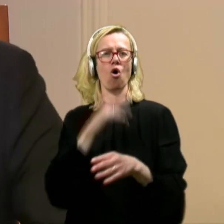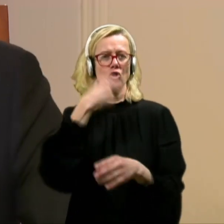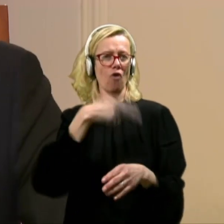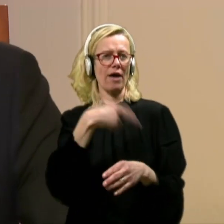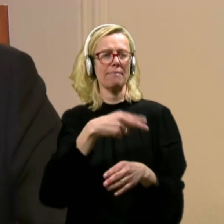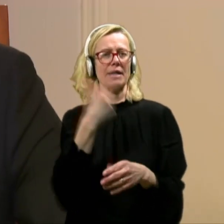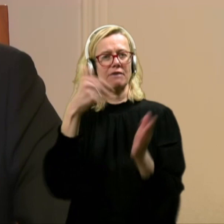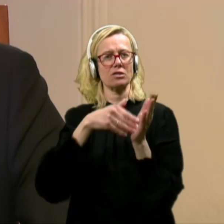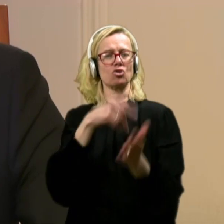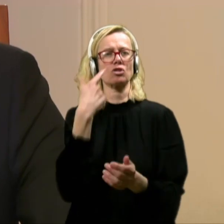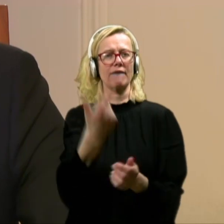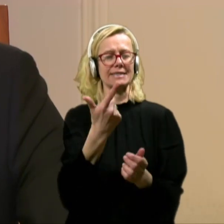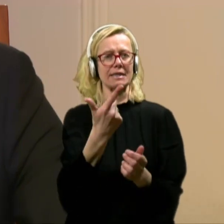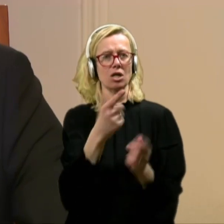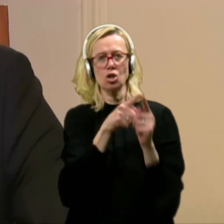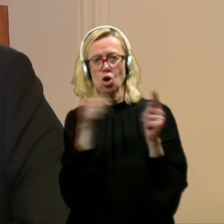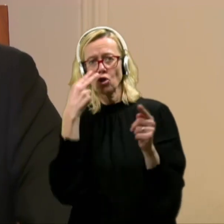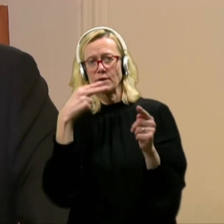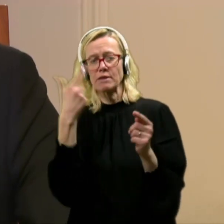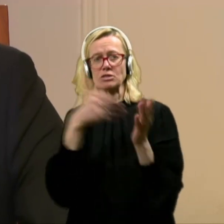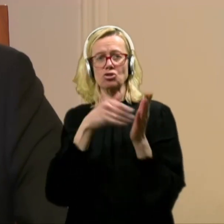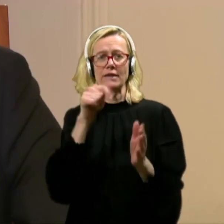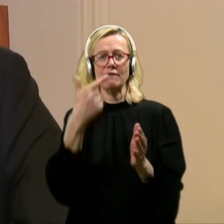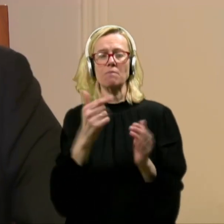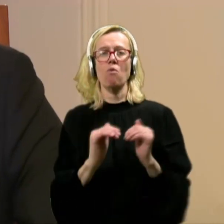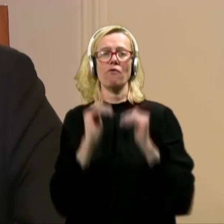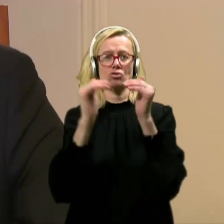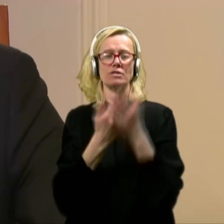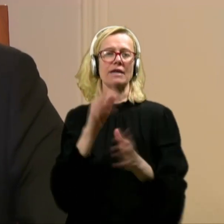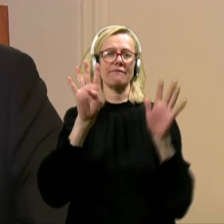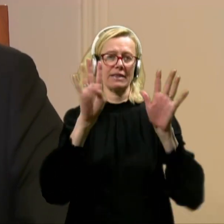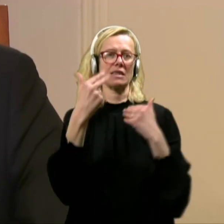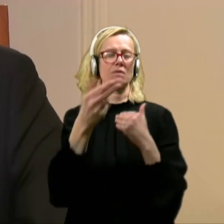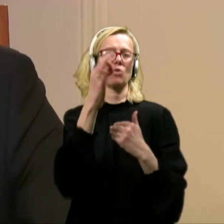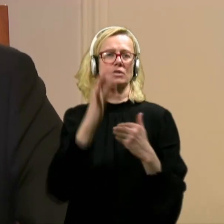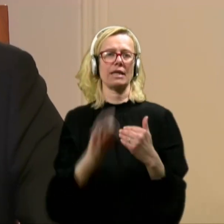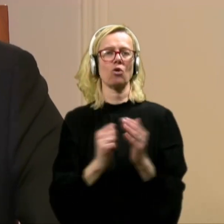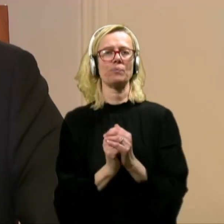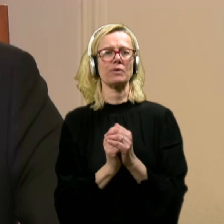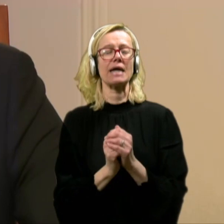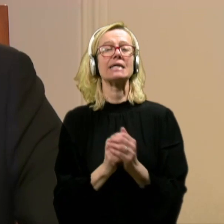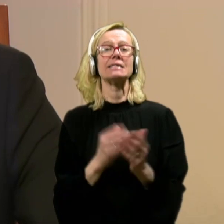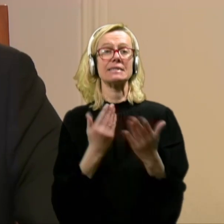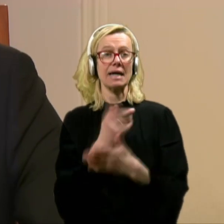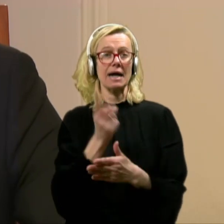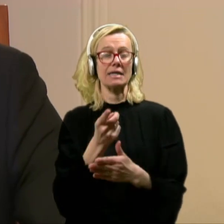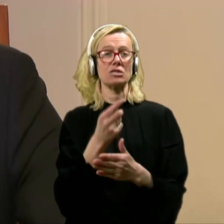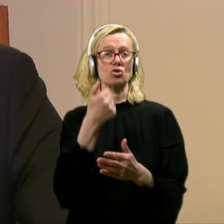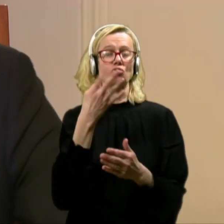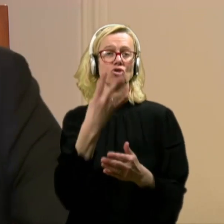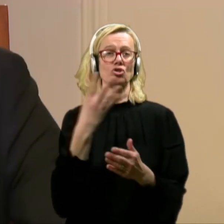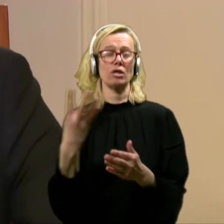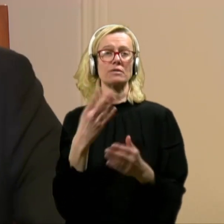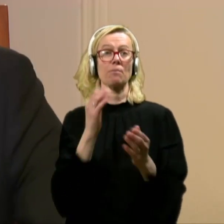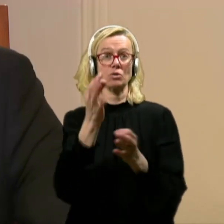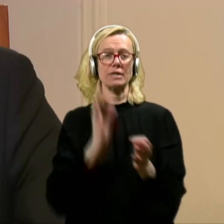novembra 2020 do novembra 2021 povečale za 39%, za kar 144%